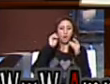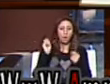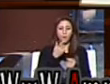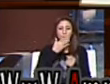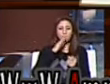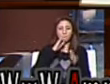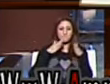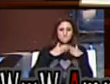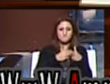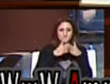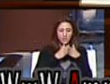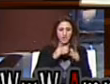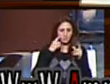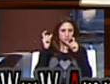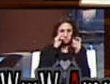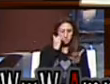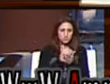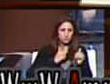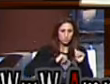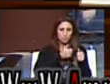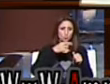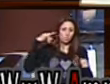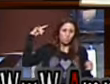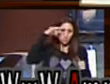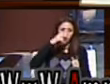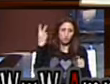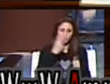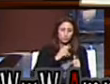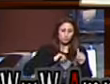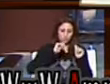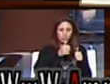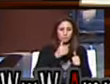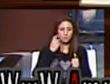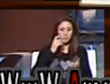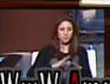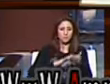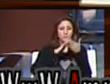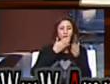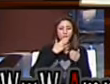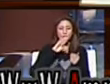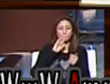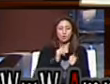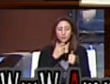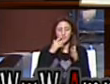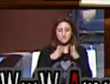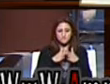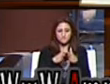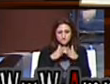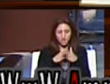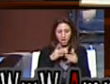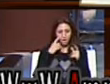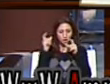مركب من مراكب الانقاذ قدروا يمسكوها وبداوا ينتقلوا من مركبهم اللي على وشك الغرق الى مركب